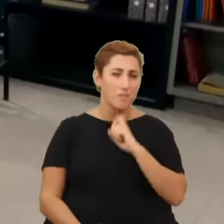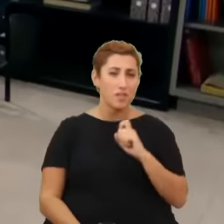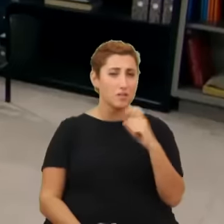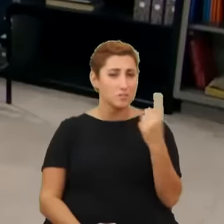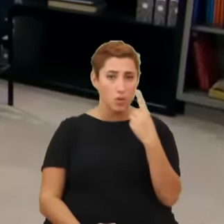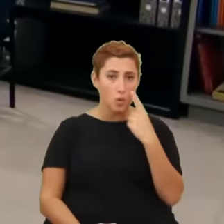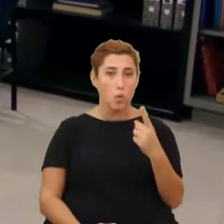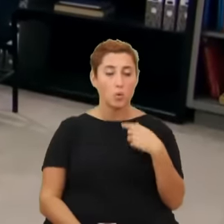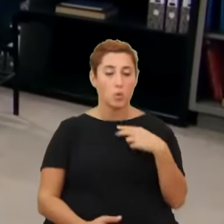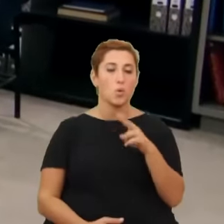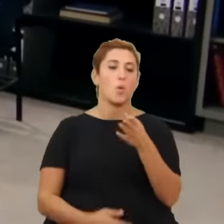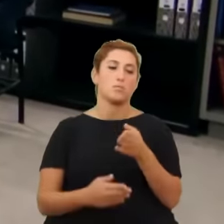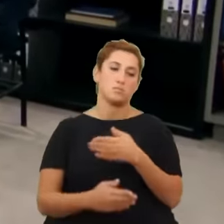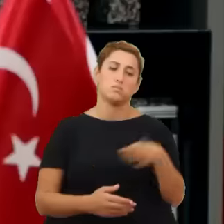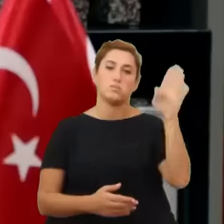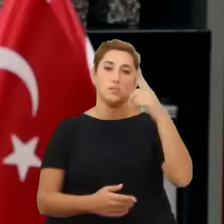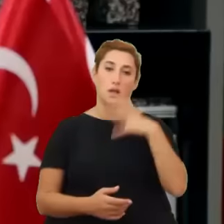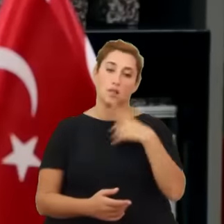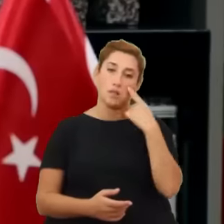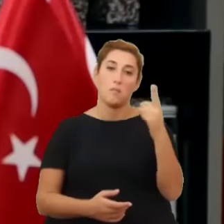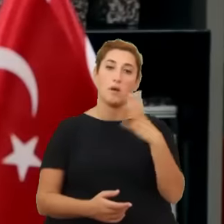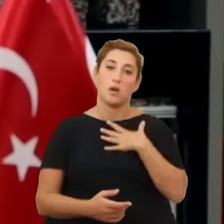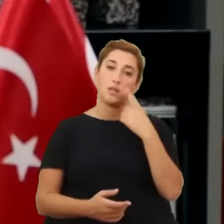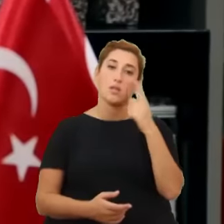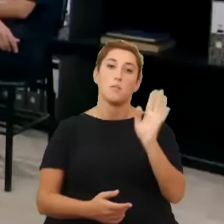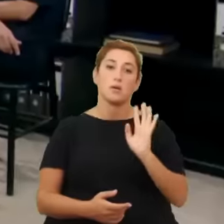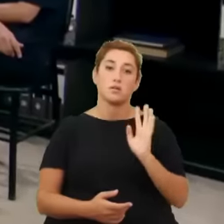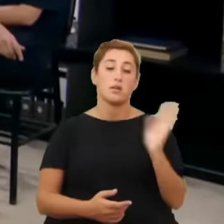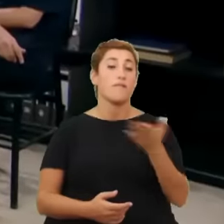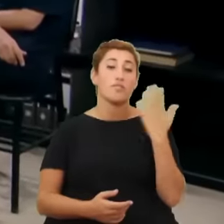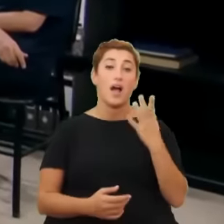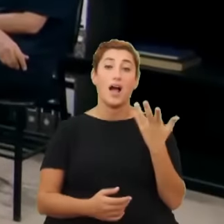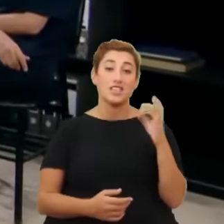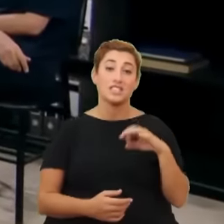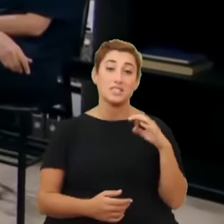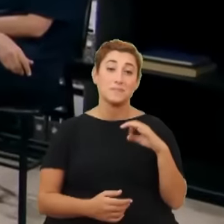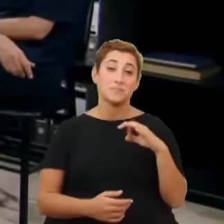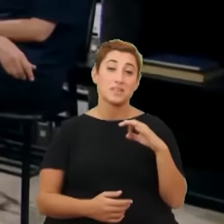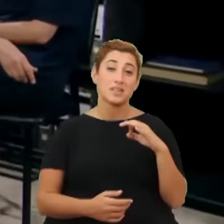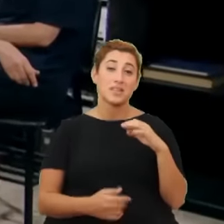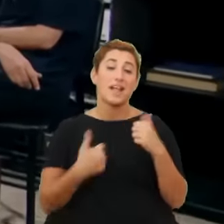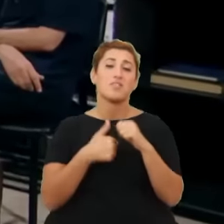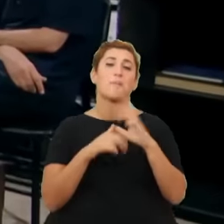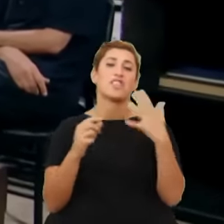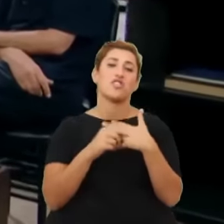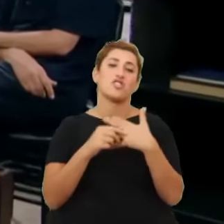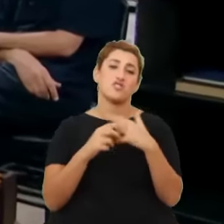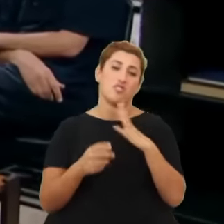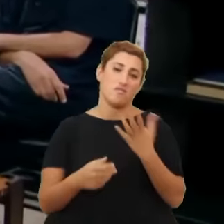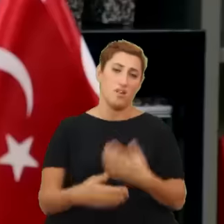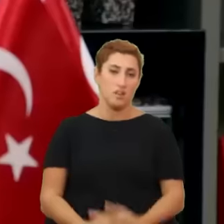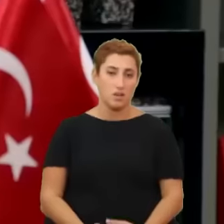haytalıkta yolu gösteririm. Kendi bilir. Kendi bilir. Daha henüz evlenmediler. Nişanlılar